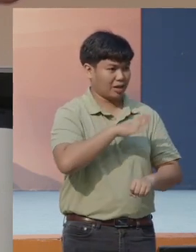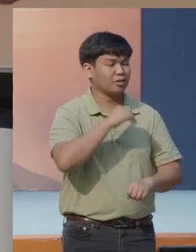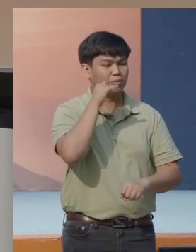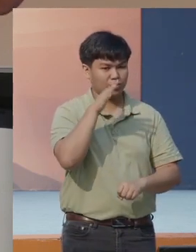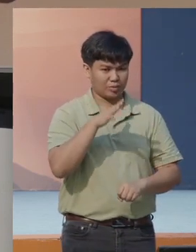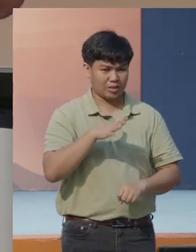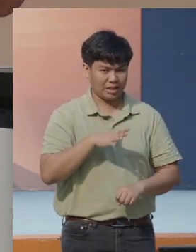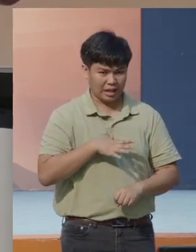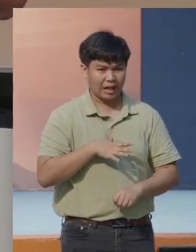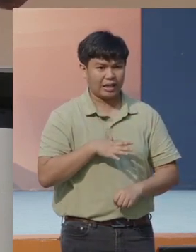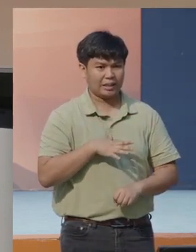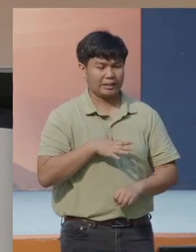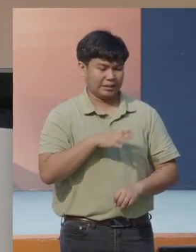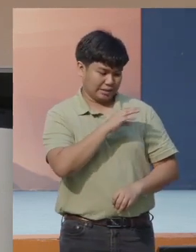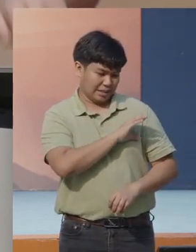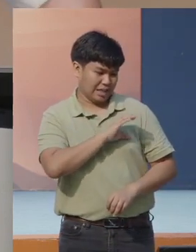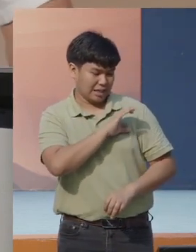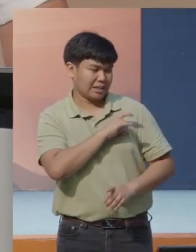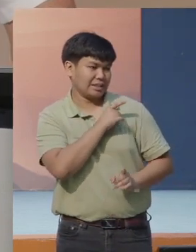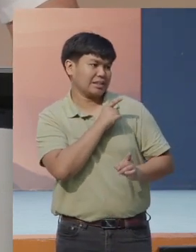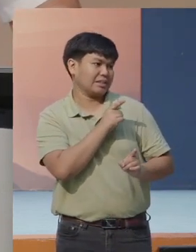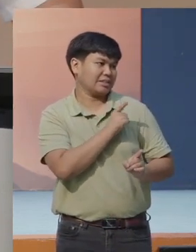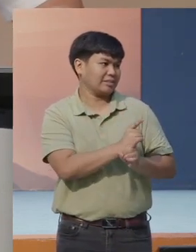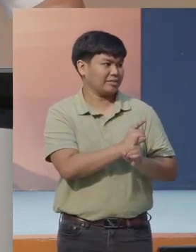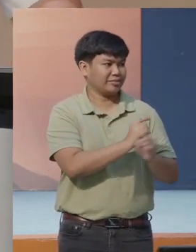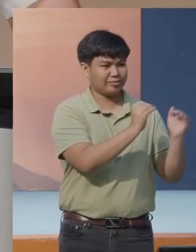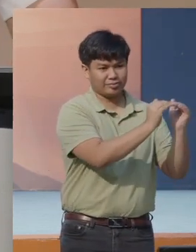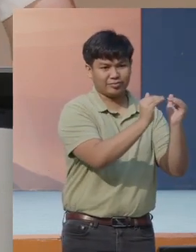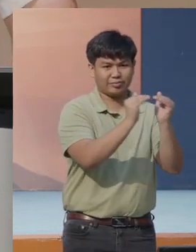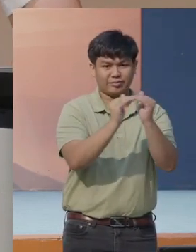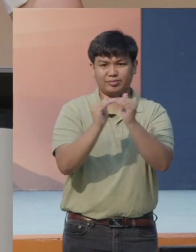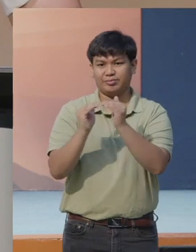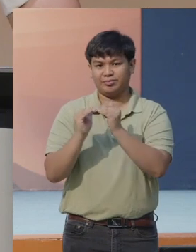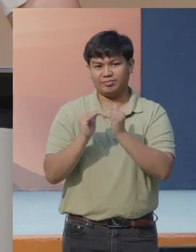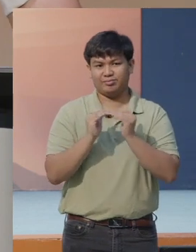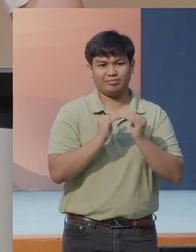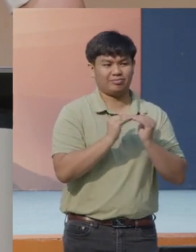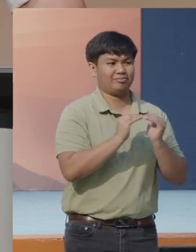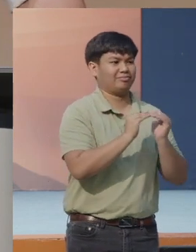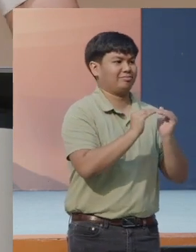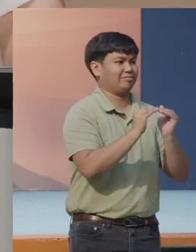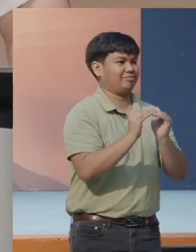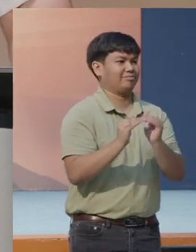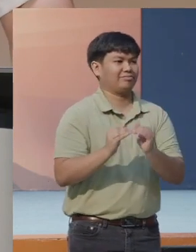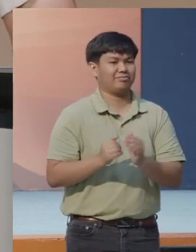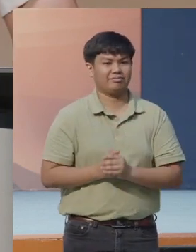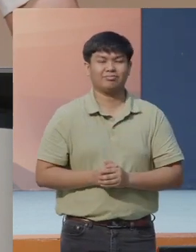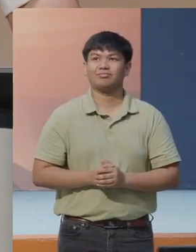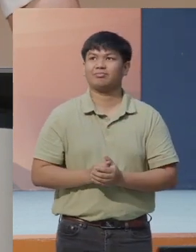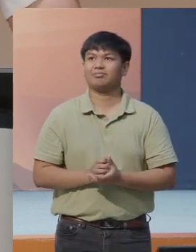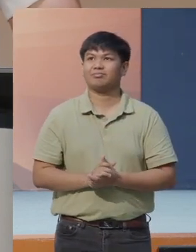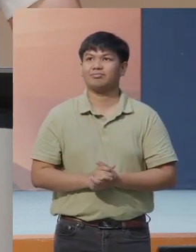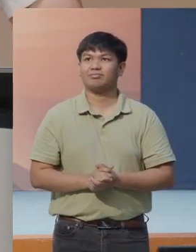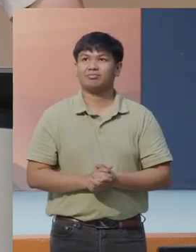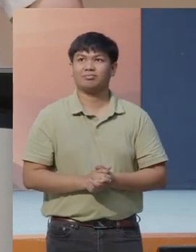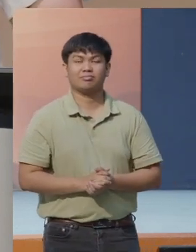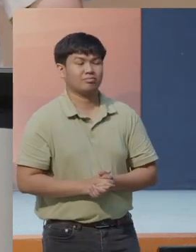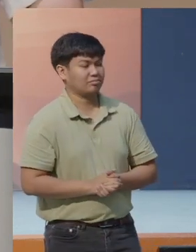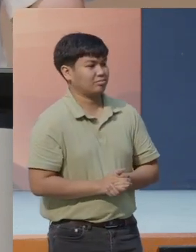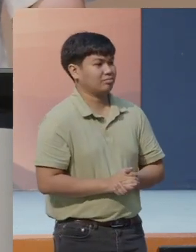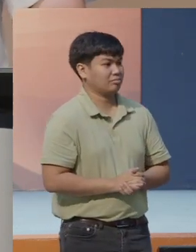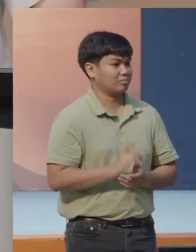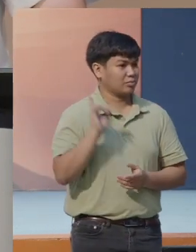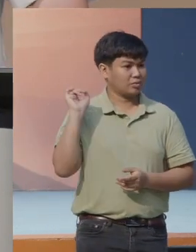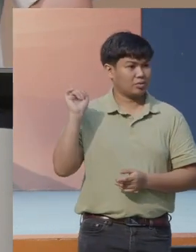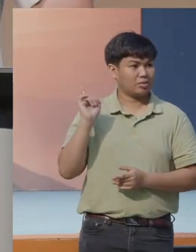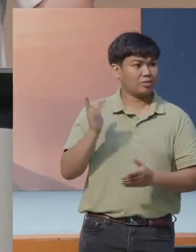be morally upright with one another and with God. Minsan nga, nasiko ako